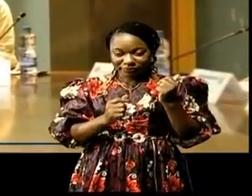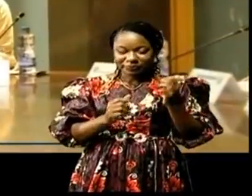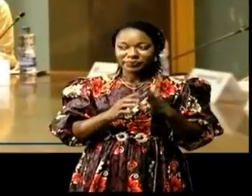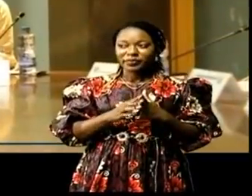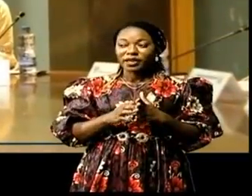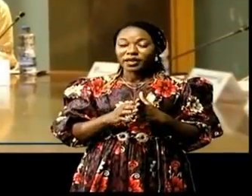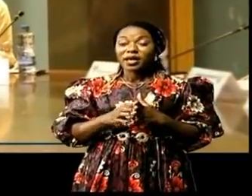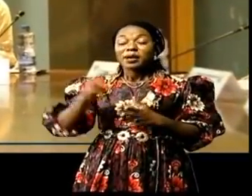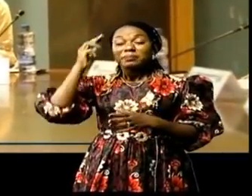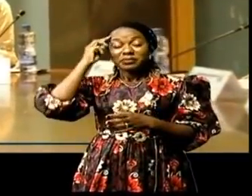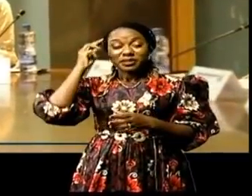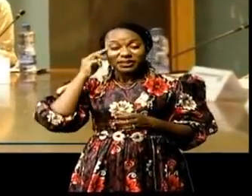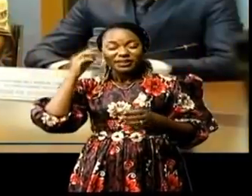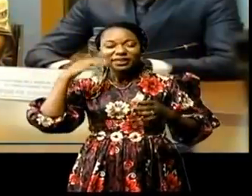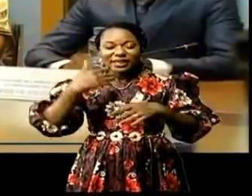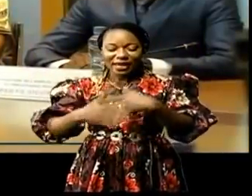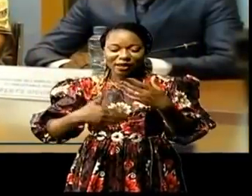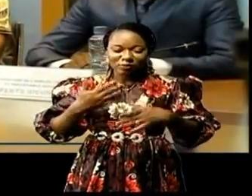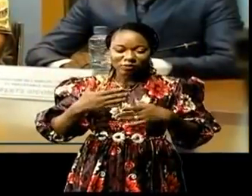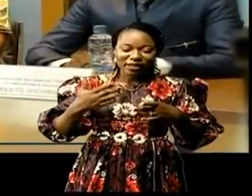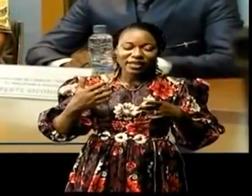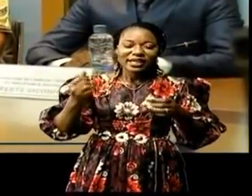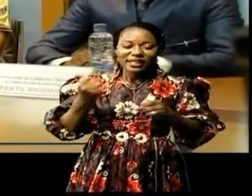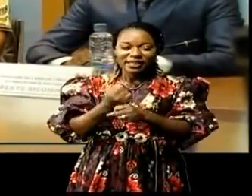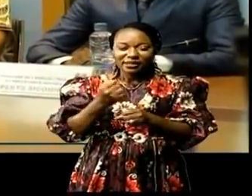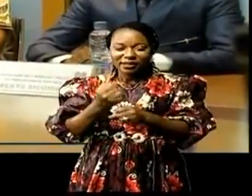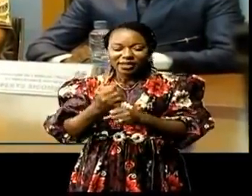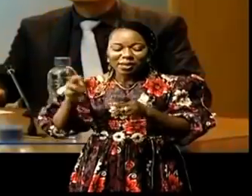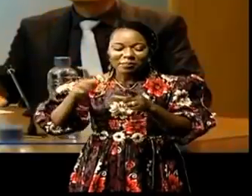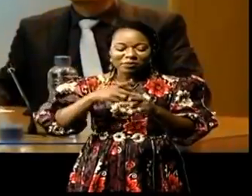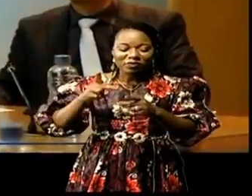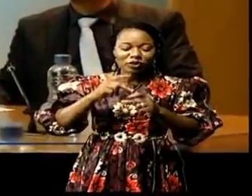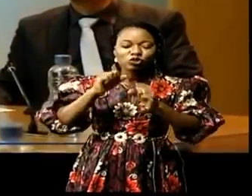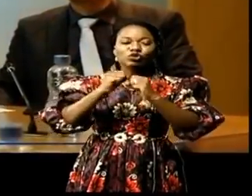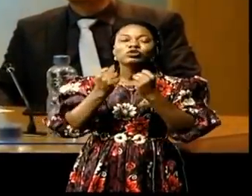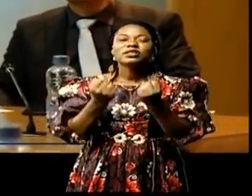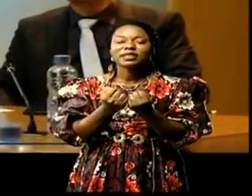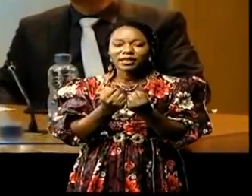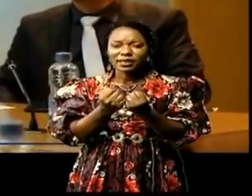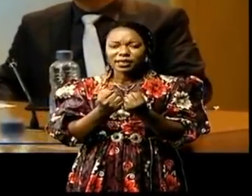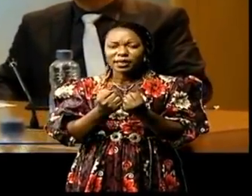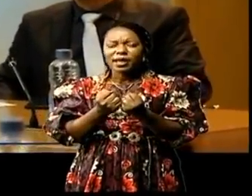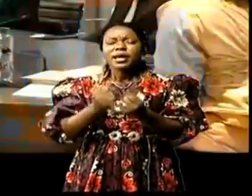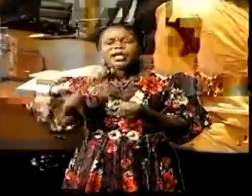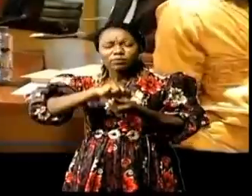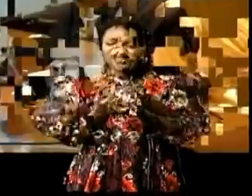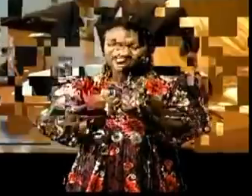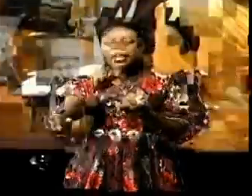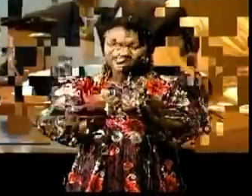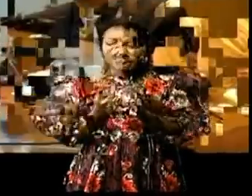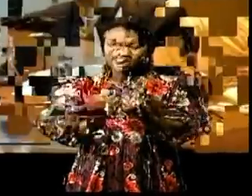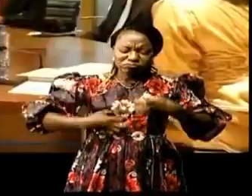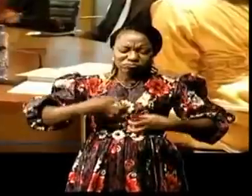Travail et Prévention sociale d'examiner la situation des emplois déclarés à la commission gouvernementale chargée d'évaluer le